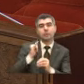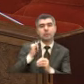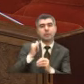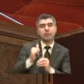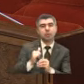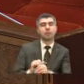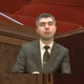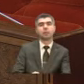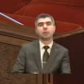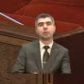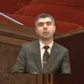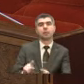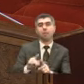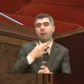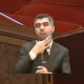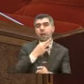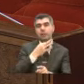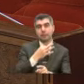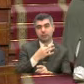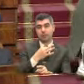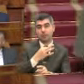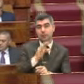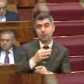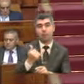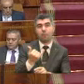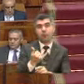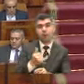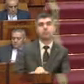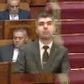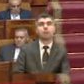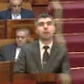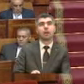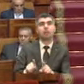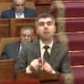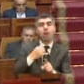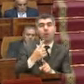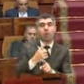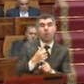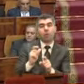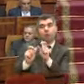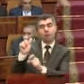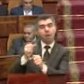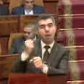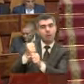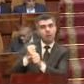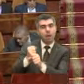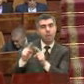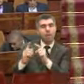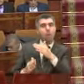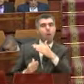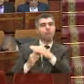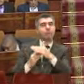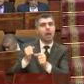مطروح مساله ديال تبسيط المساطر. راه لا يعقل ان واحد العامل، واحد الاجير كيتوقف عن